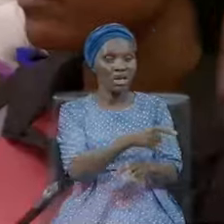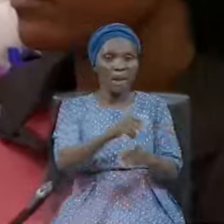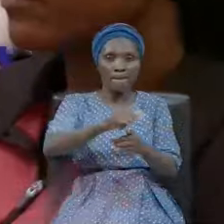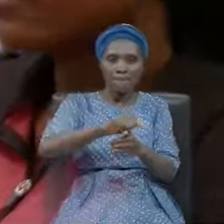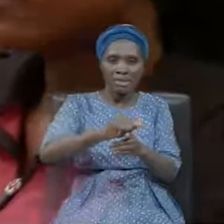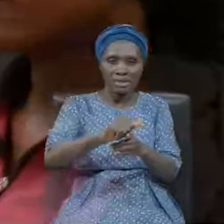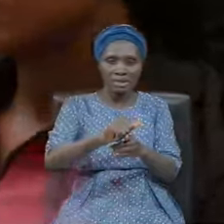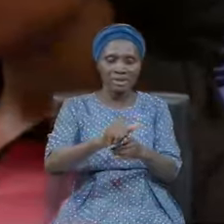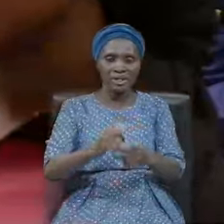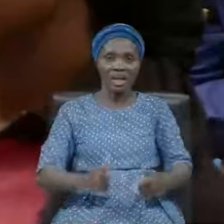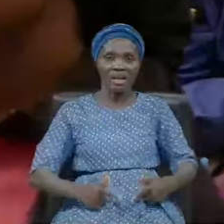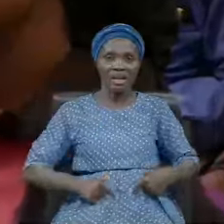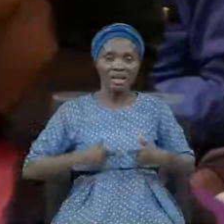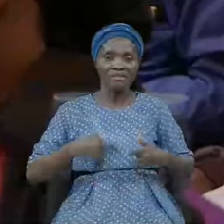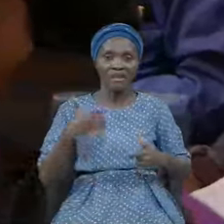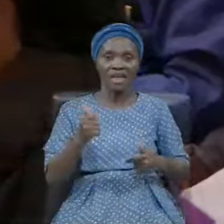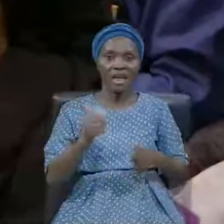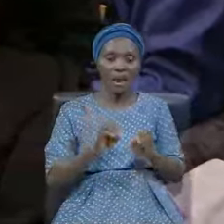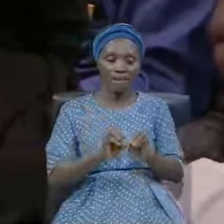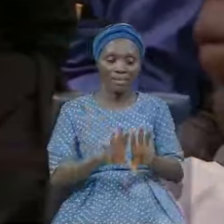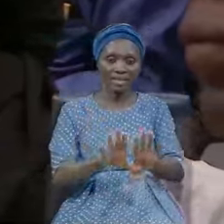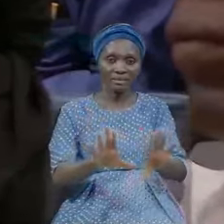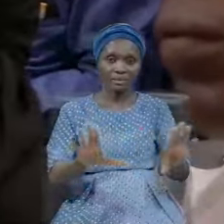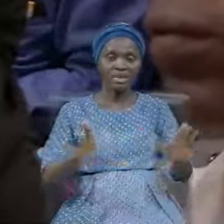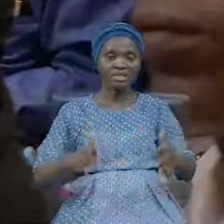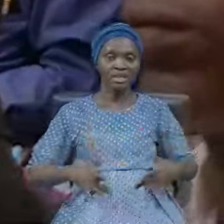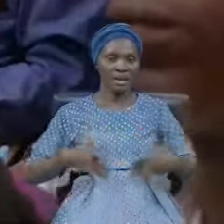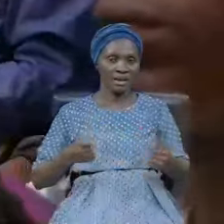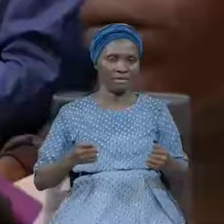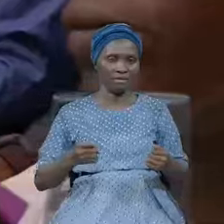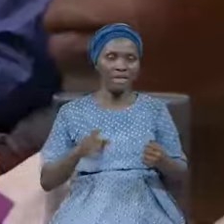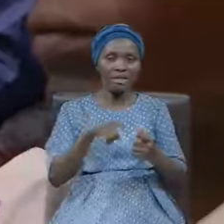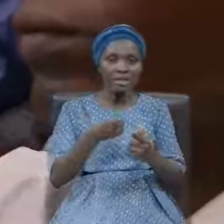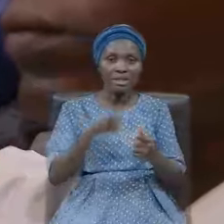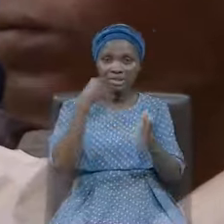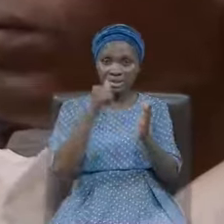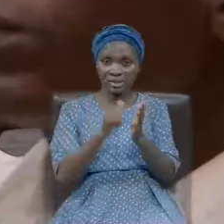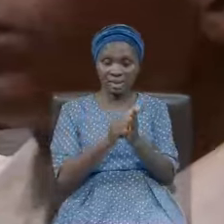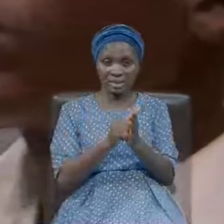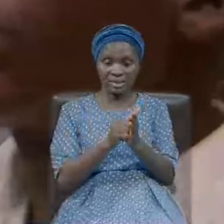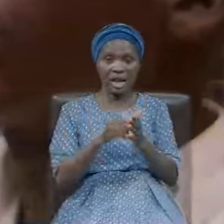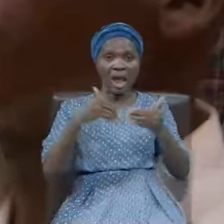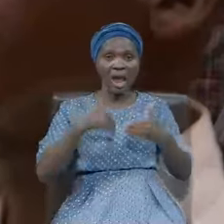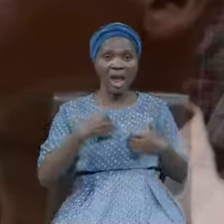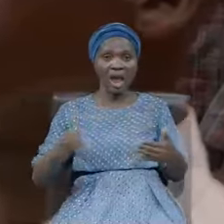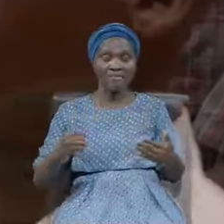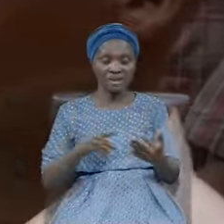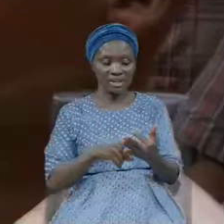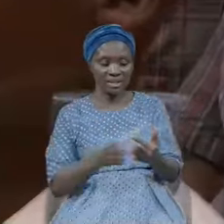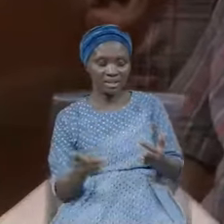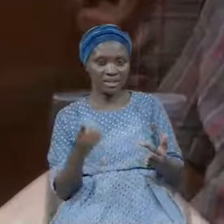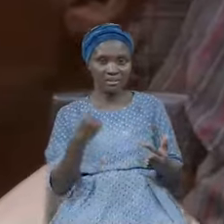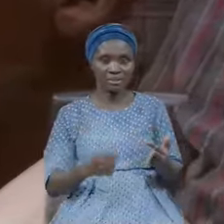ils mènent une vie transparente. Et en fuyant la corruption qui